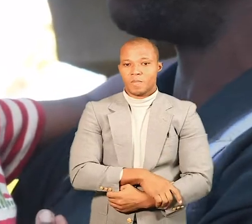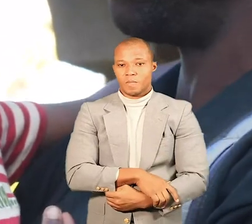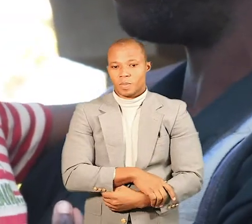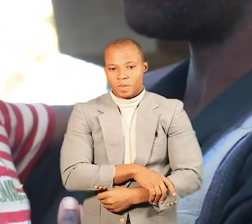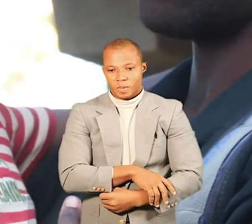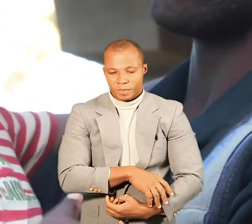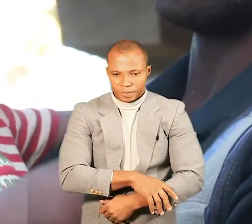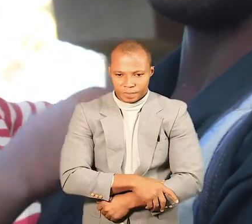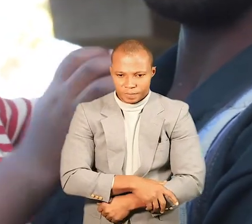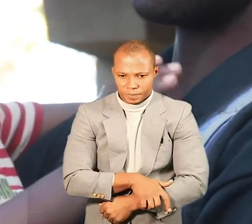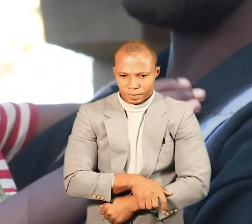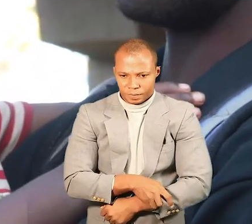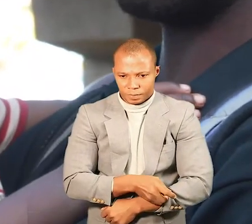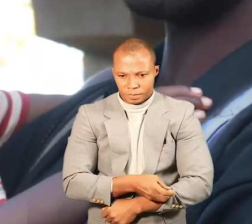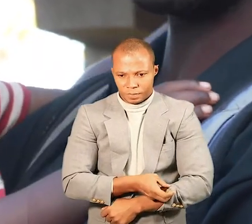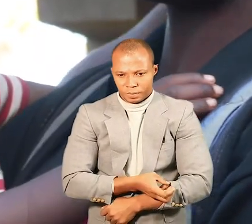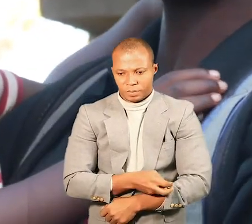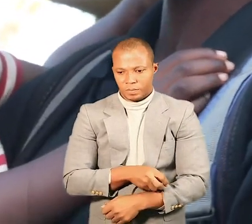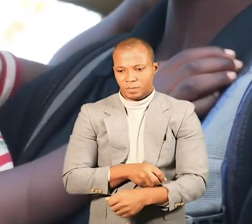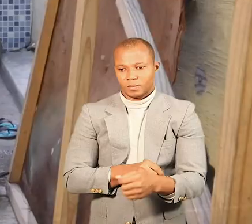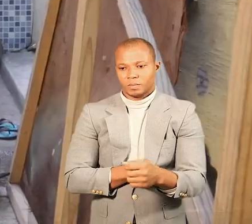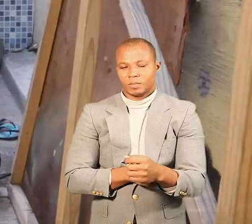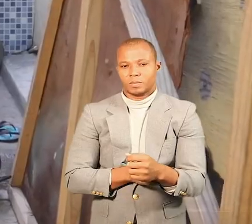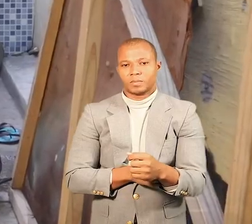Mais est-ce que lui joue?